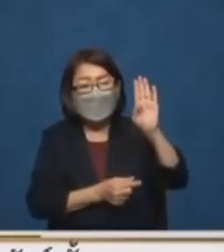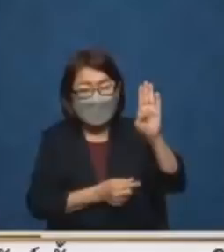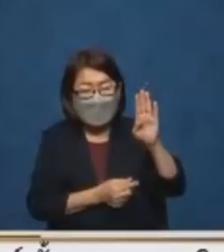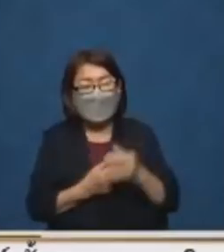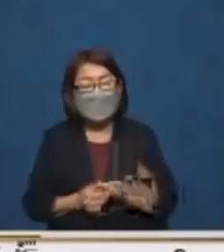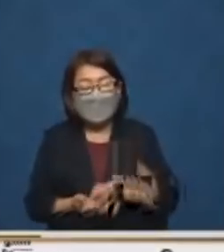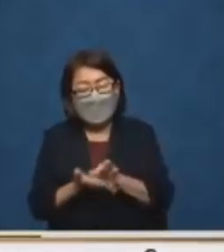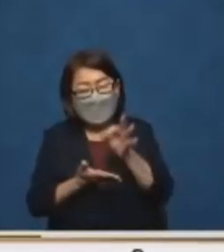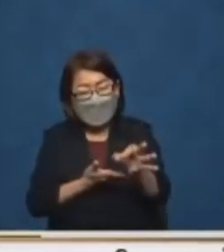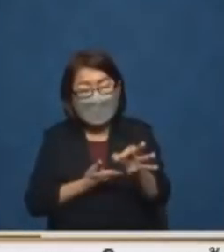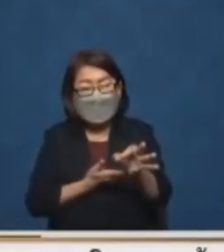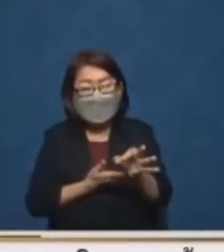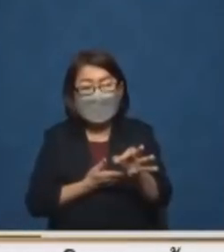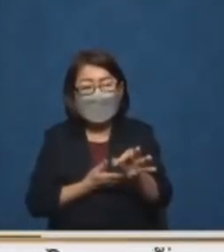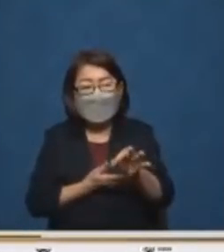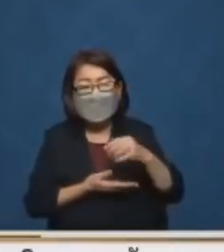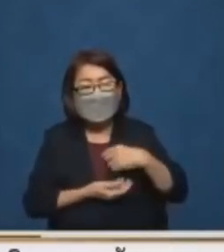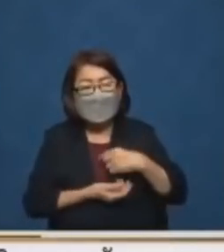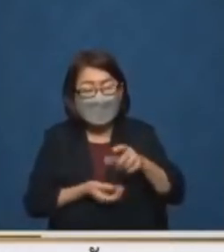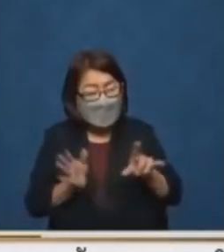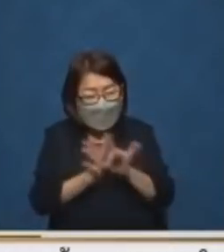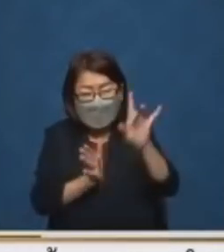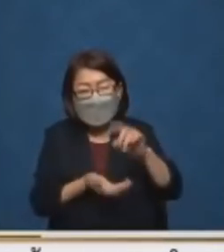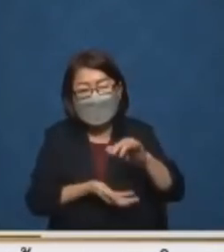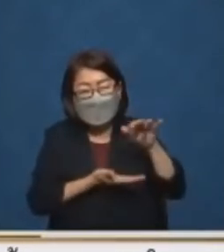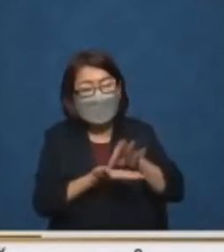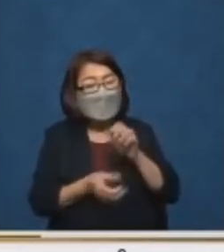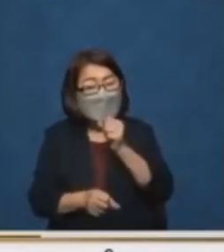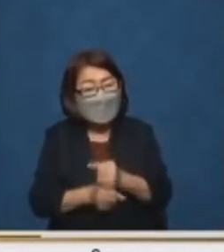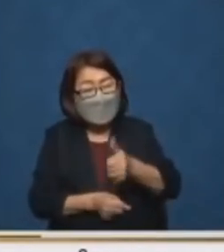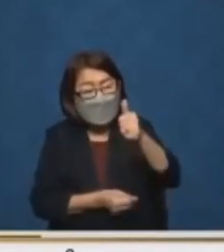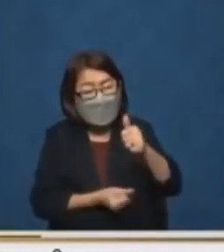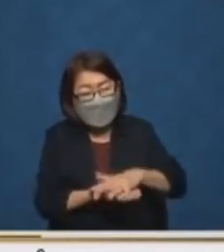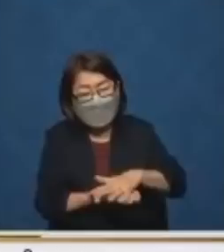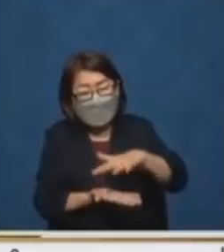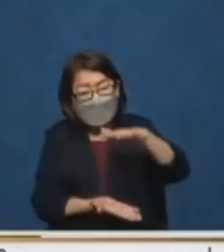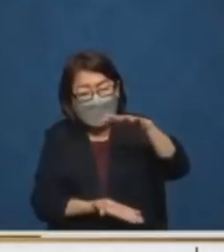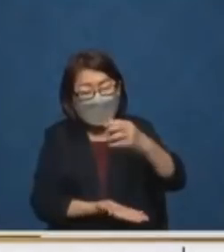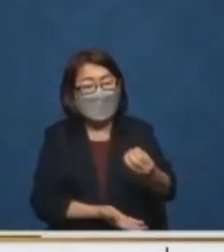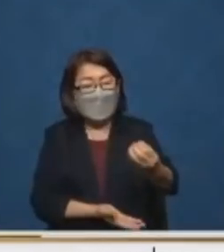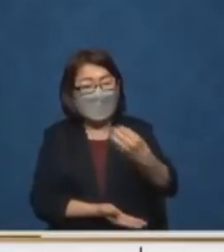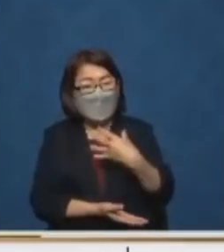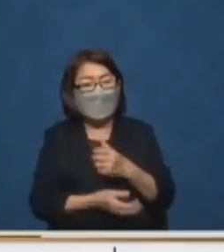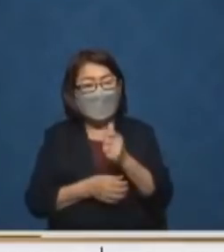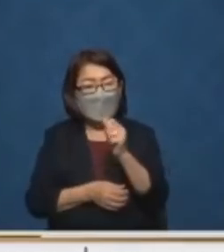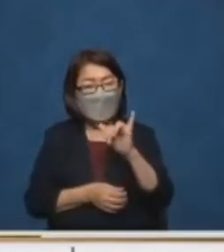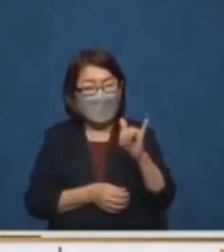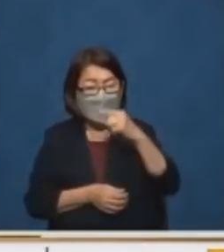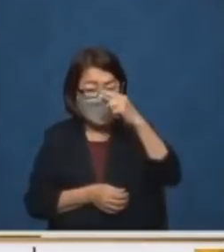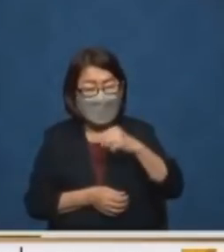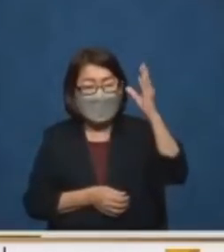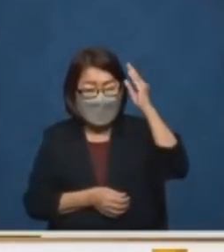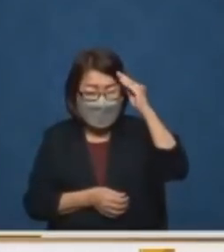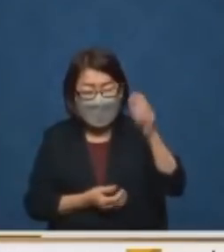การซื้อขายในลัษณะครั้งต่อครั้งเมื่อผลิวัคซีได้เทาไร ก็จะแ้งให้องการเพสัชกรรมทราบ แล